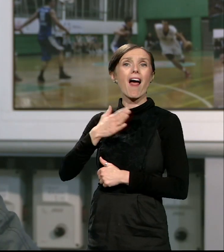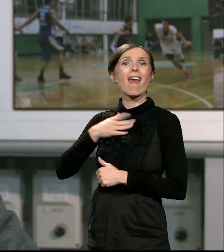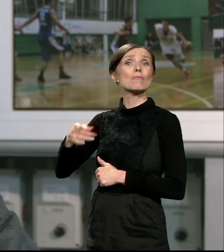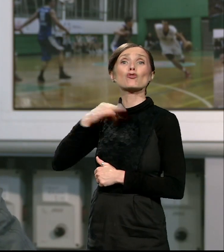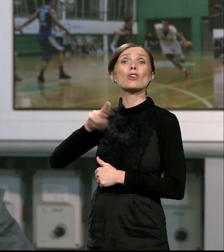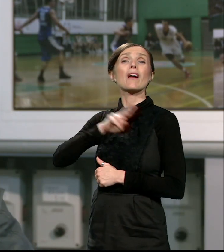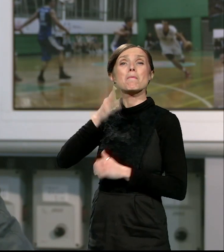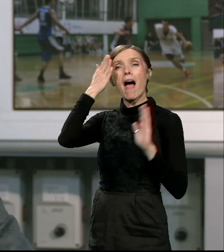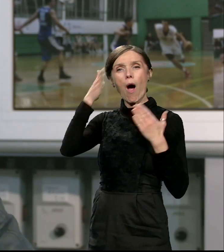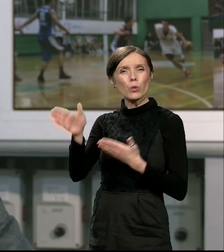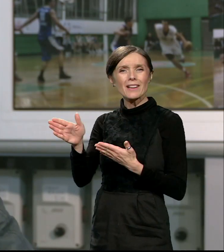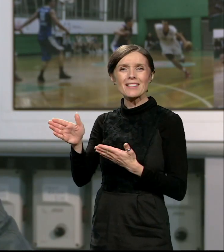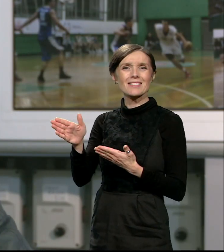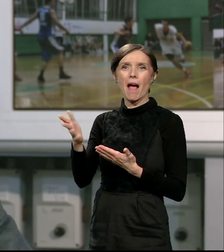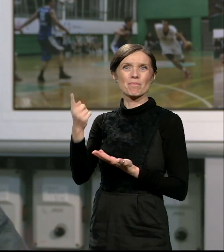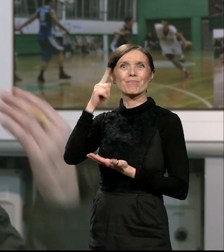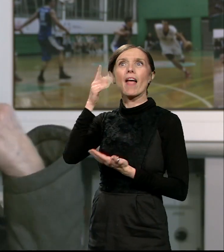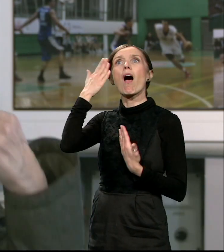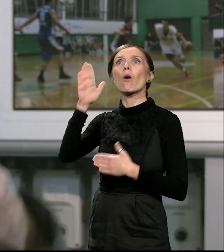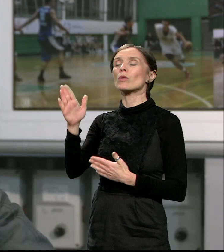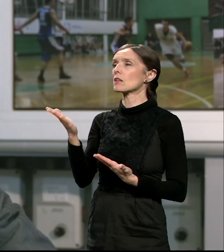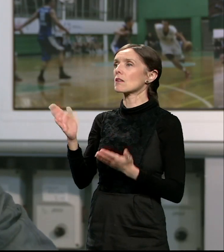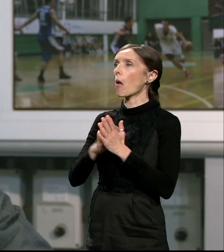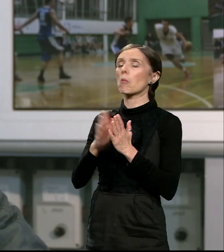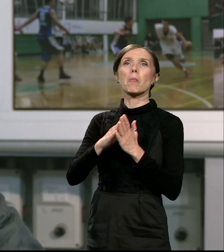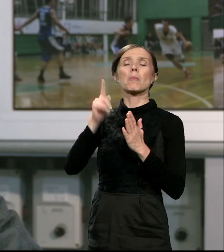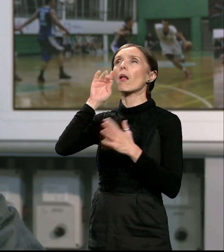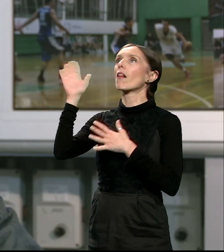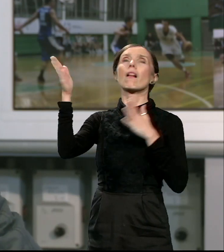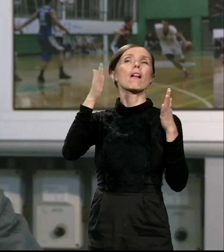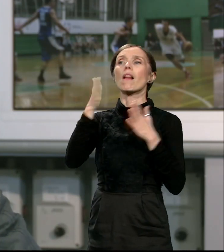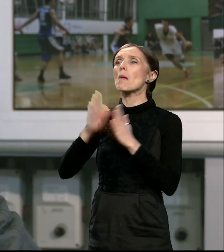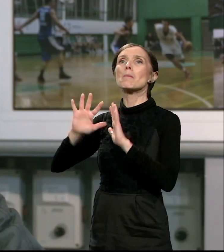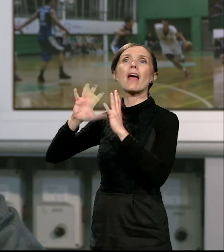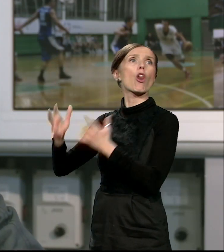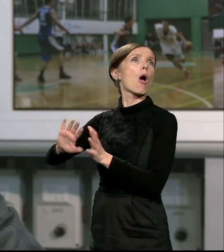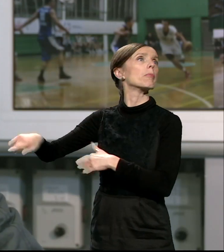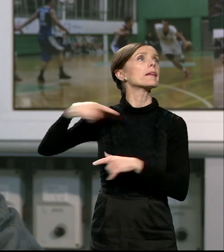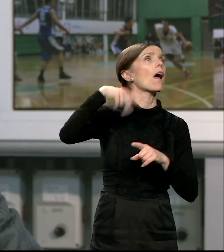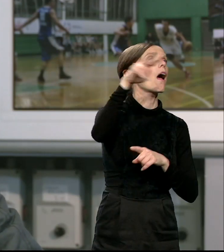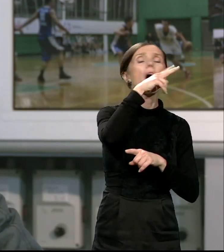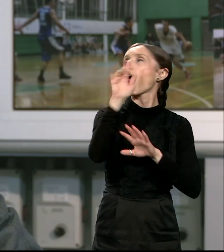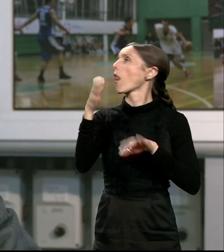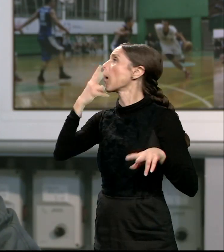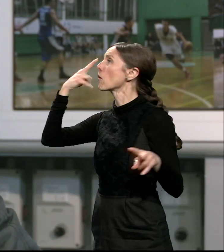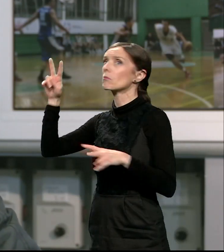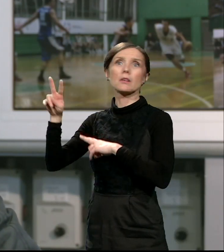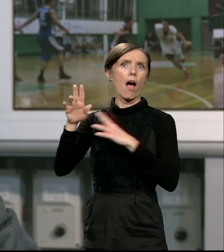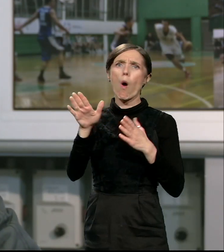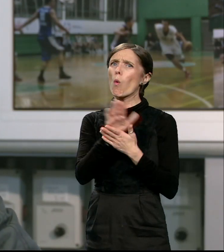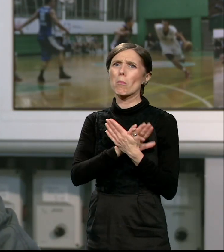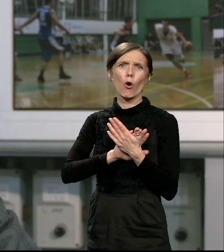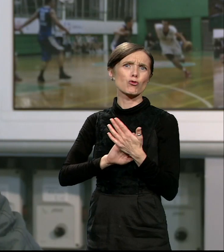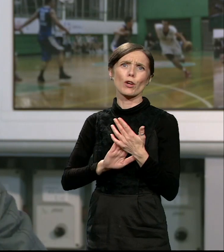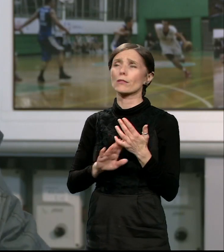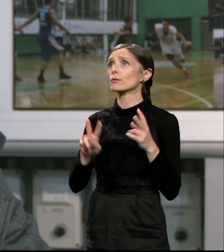koje gde je levo, gde je desno, lopta ovamo, ona tamo, mislim, ono, dok se okrene, stvarno je u početku to delovalo